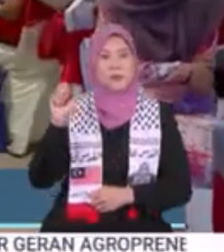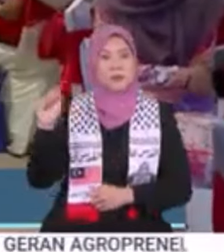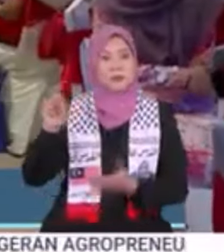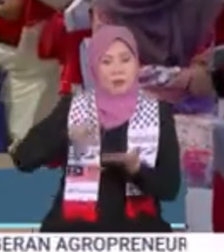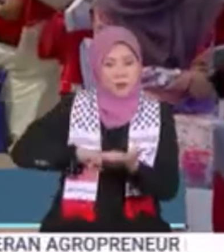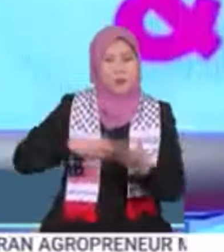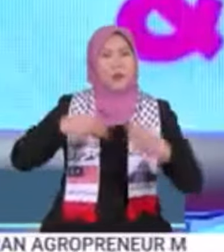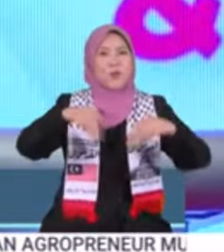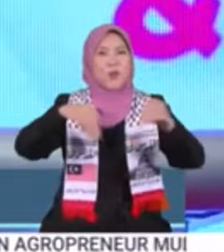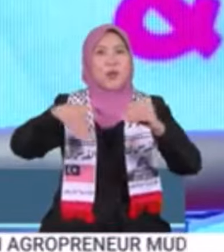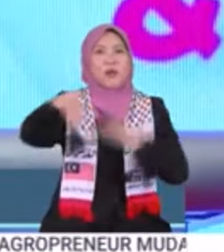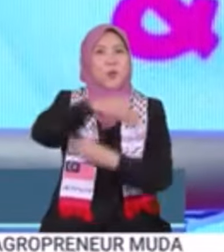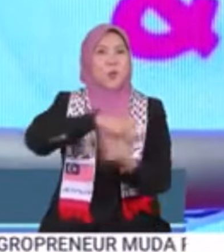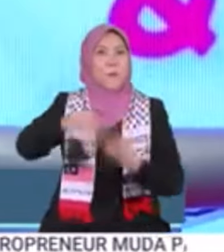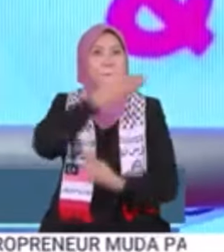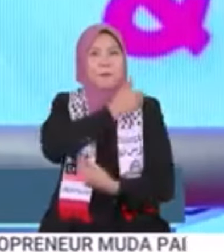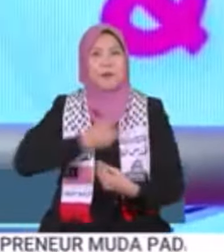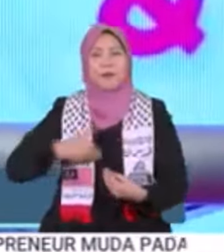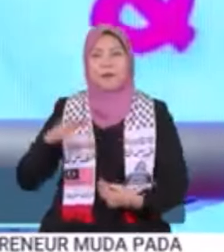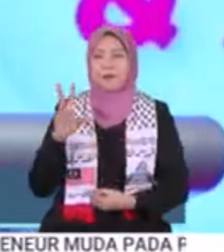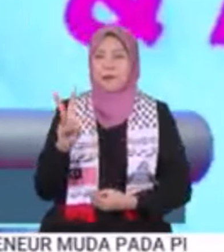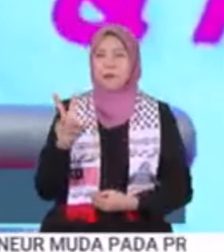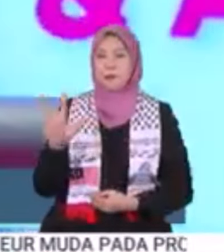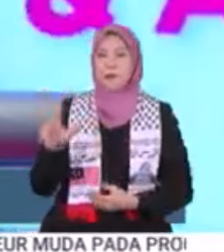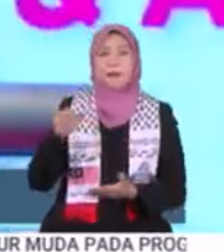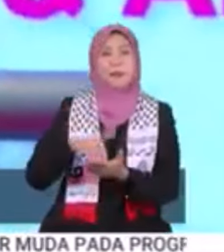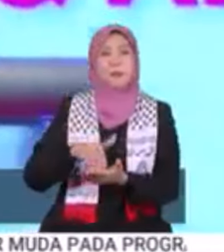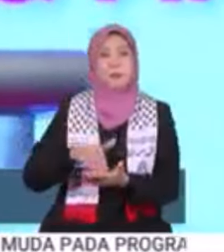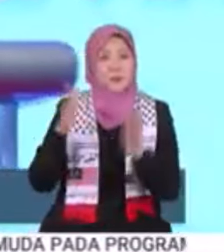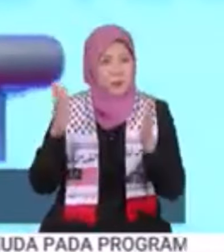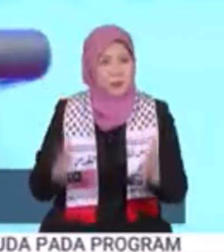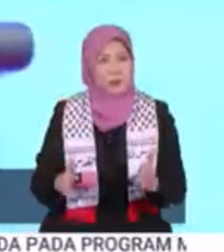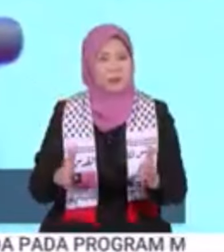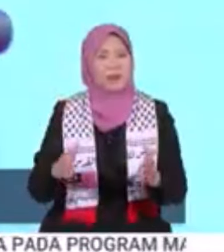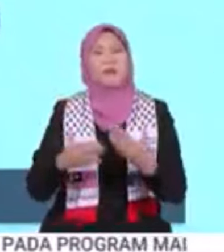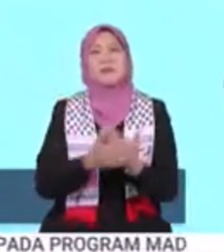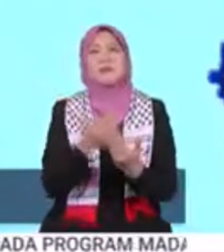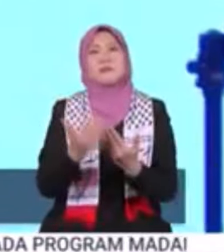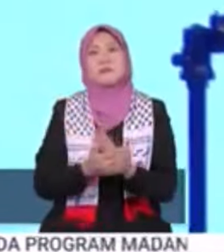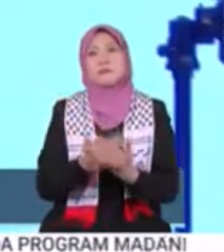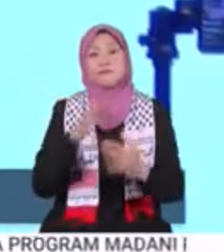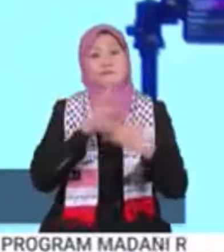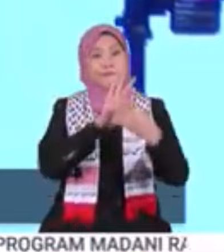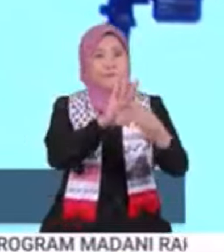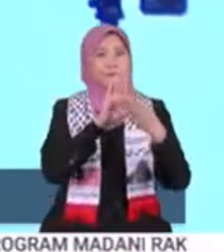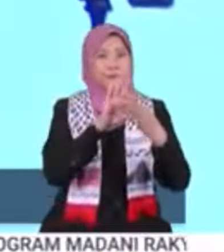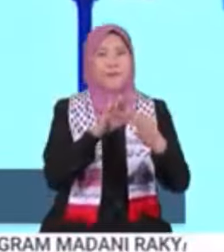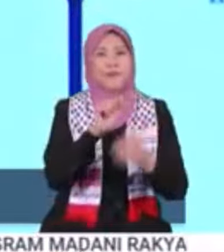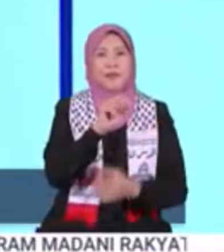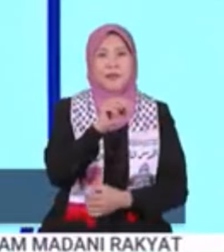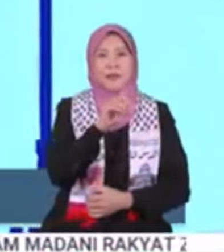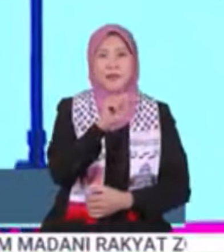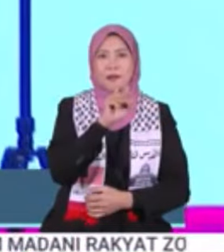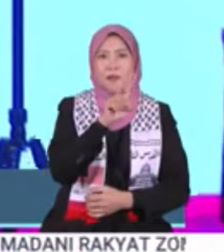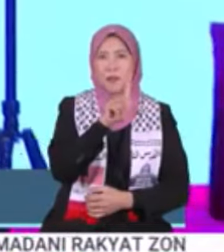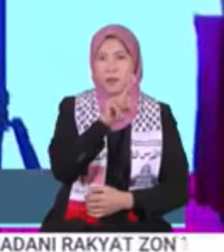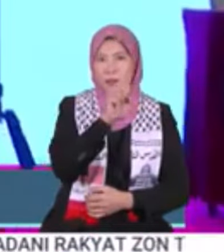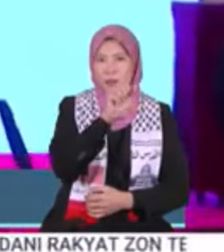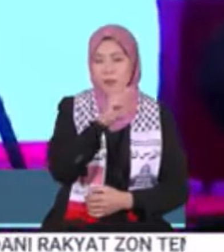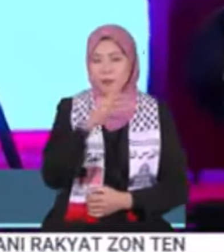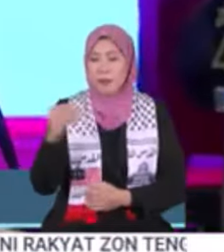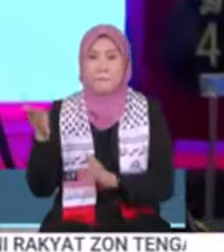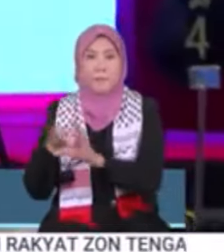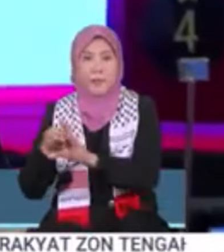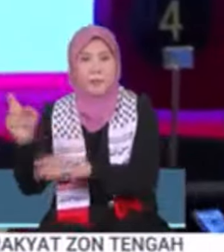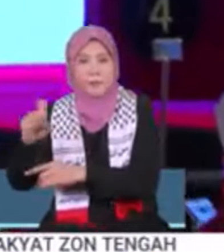jualan umrah membabitkan 63000 jemaah bagi memudahkan kerjasama antara Andalusia dengan Bank Islam orang